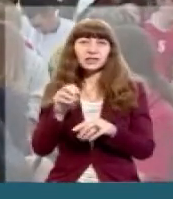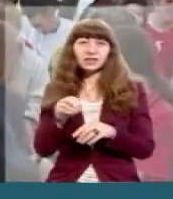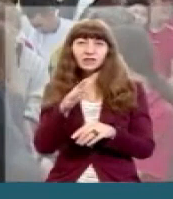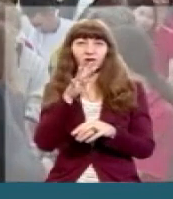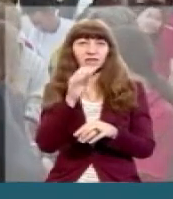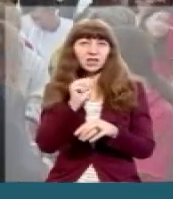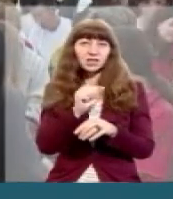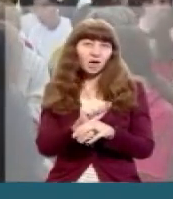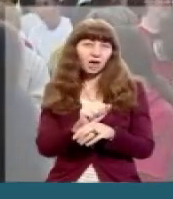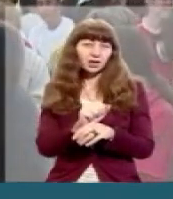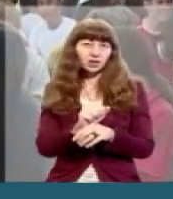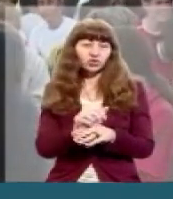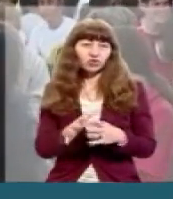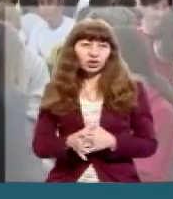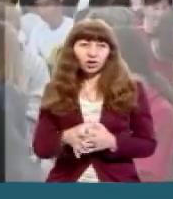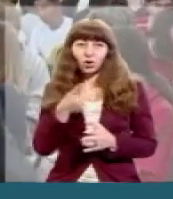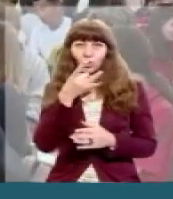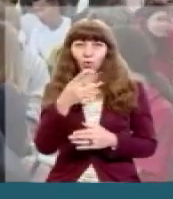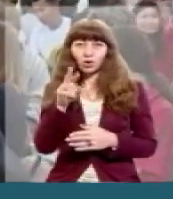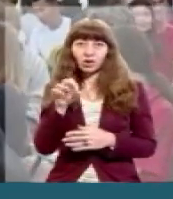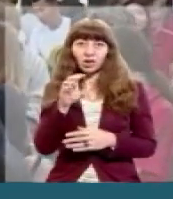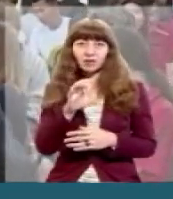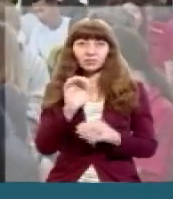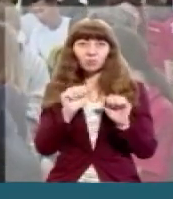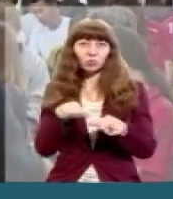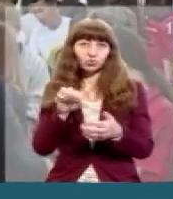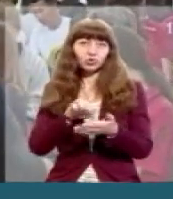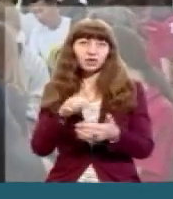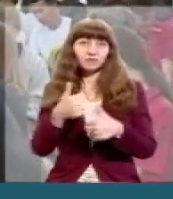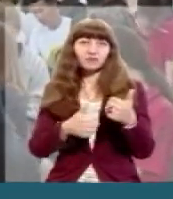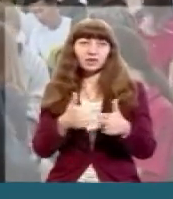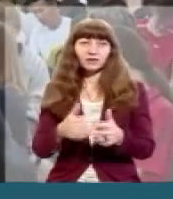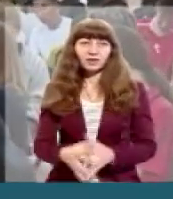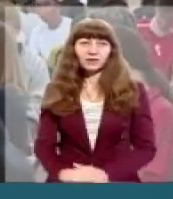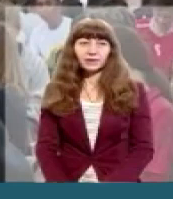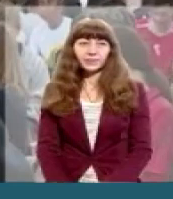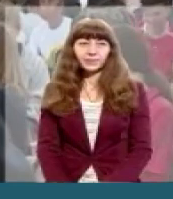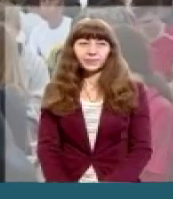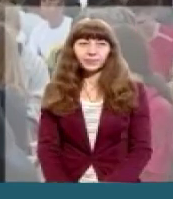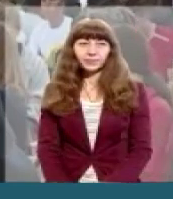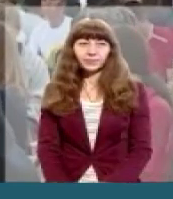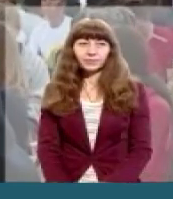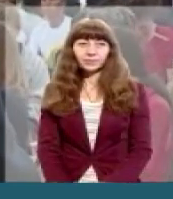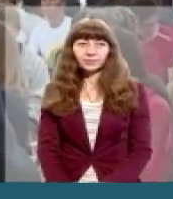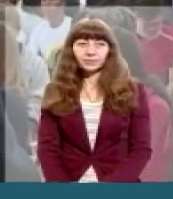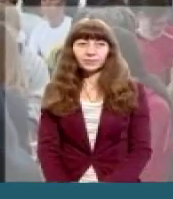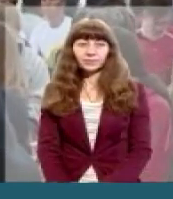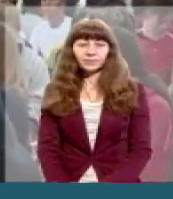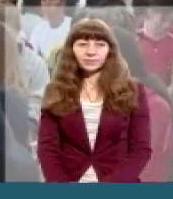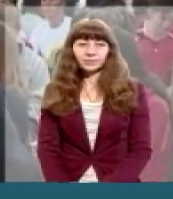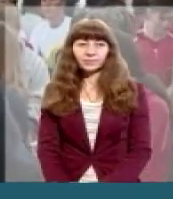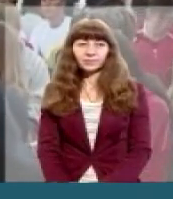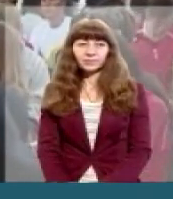деп 7-8 сыныптың балаларымен ойнаса, кейбір мектептер 10-11 балаларымен ойнады. Яғни мектеппен мектеп, бұл жерде ешқандай жас ерекшелігіне қараған жоқпыз. Бұл жерде тек